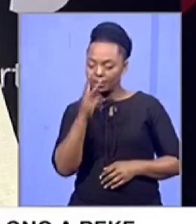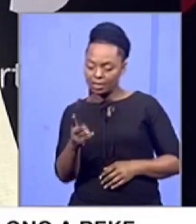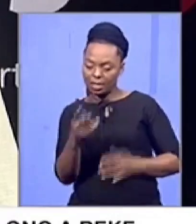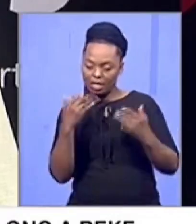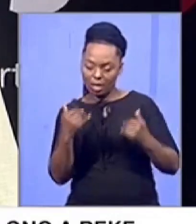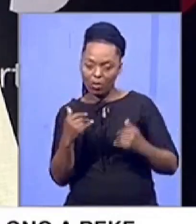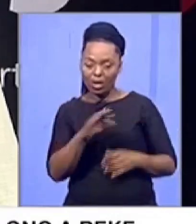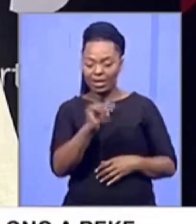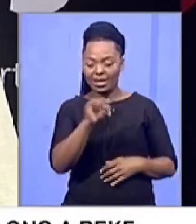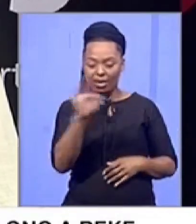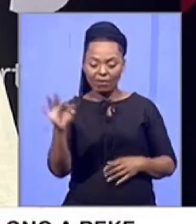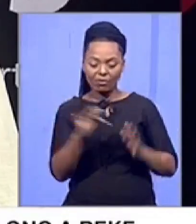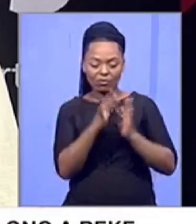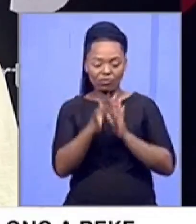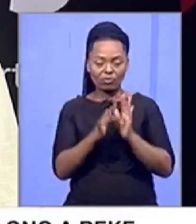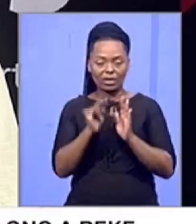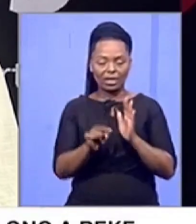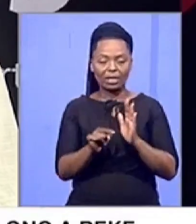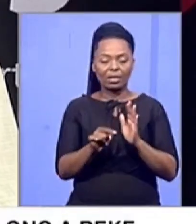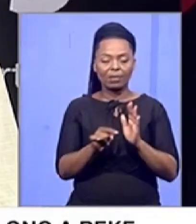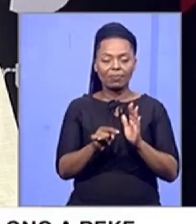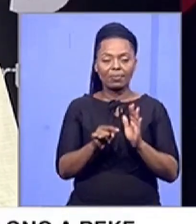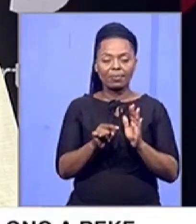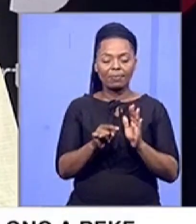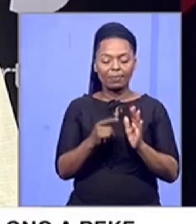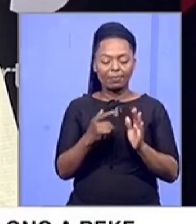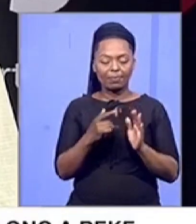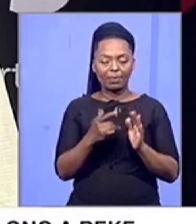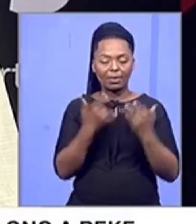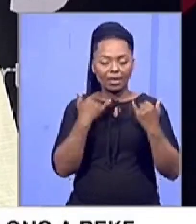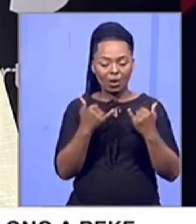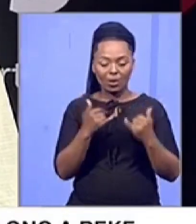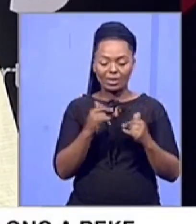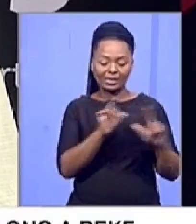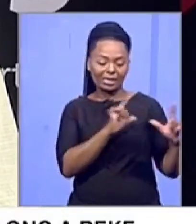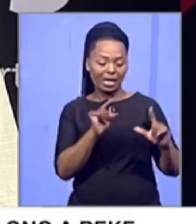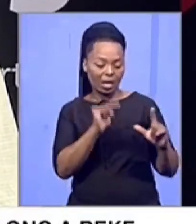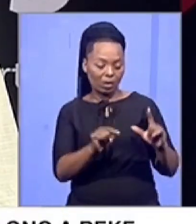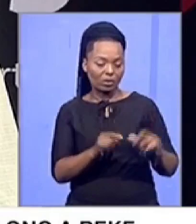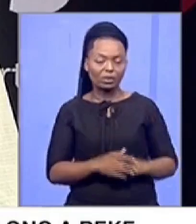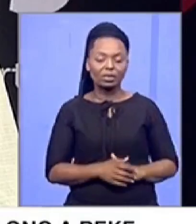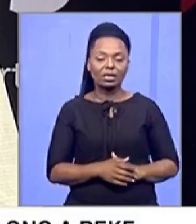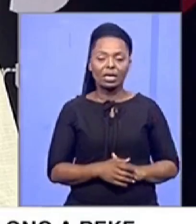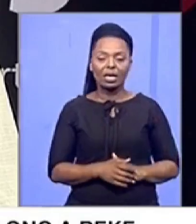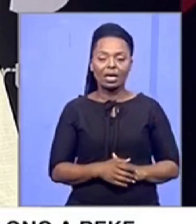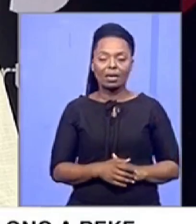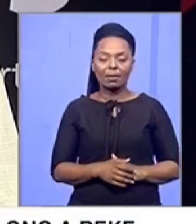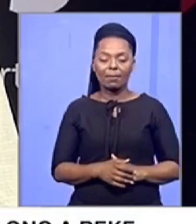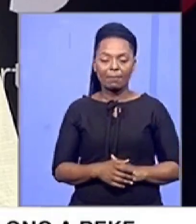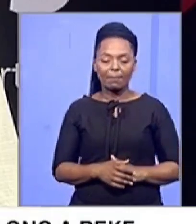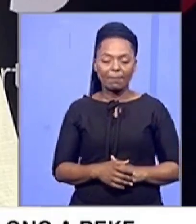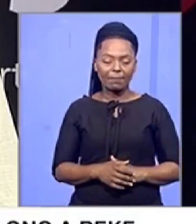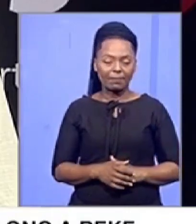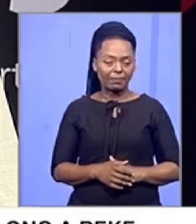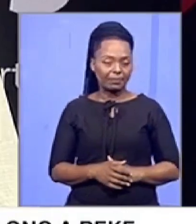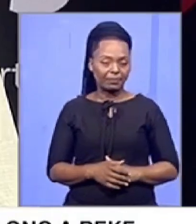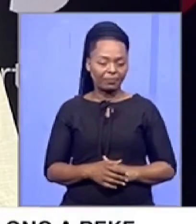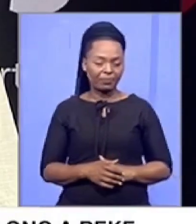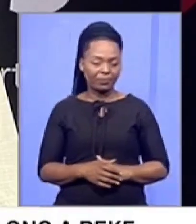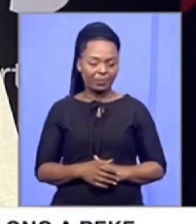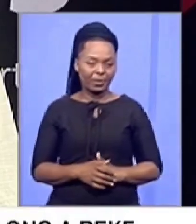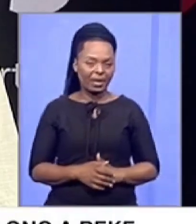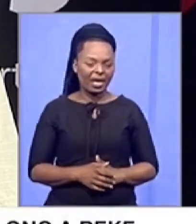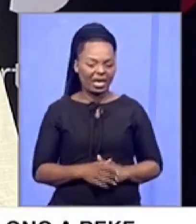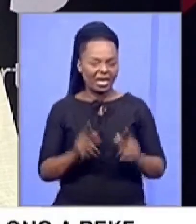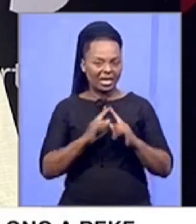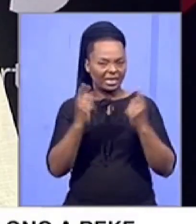ya CAF Champions League le yona Sundowns ke golwa ke sehlopha ke sona fela sehlopha se leng hore